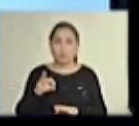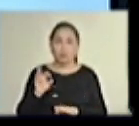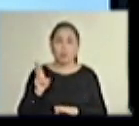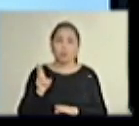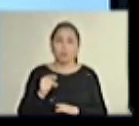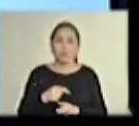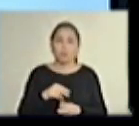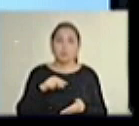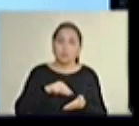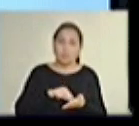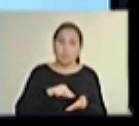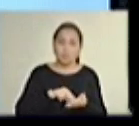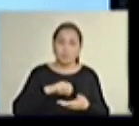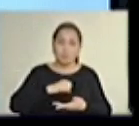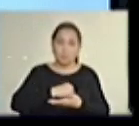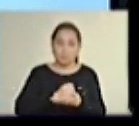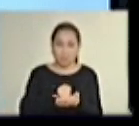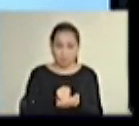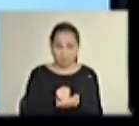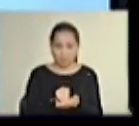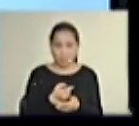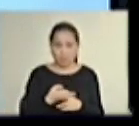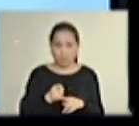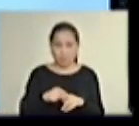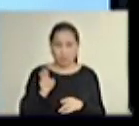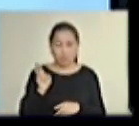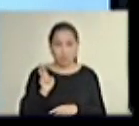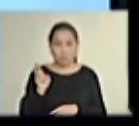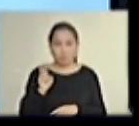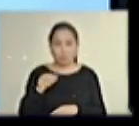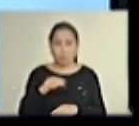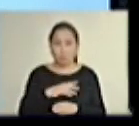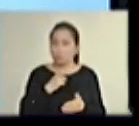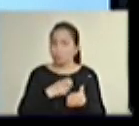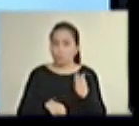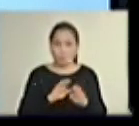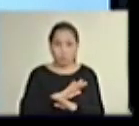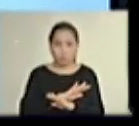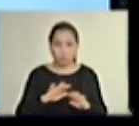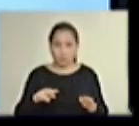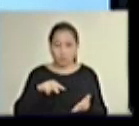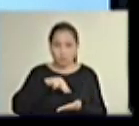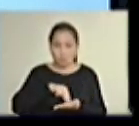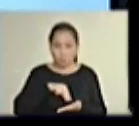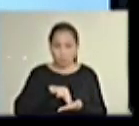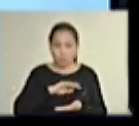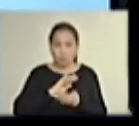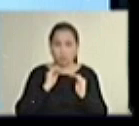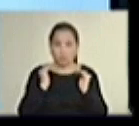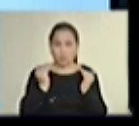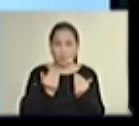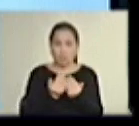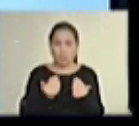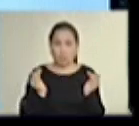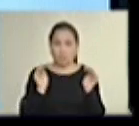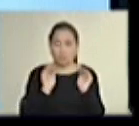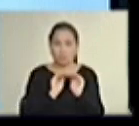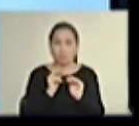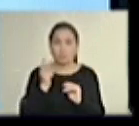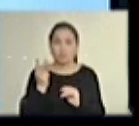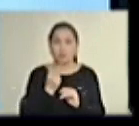yerda tayanchga mahkamlangan blok joydan ko'chmaydi, faqat u turgan joyda aylanadi.